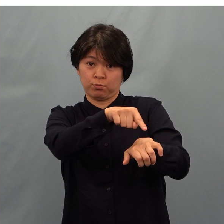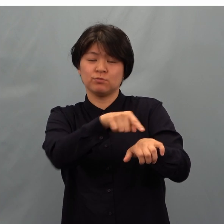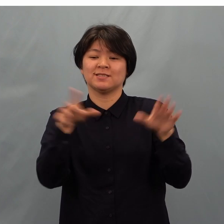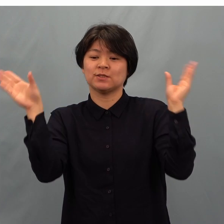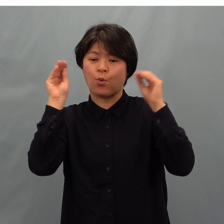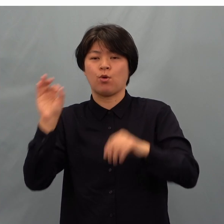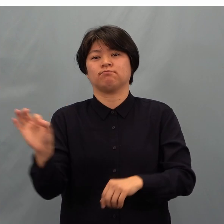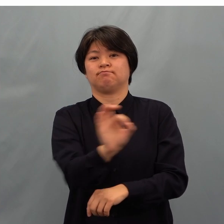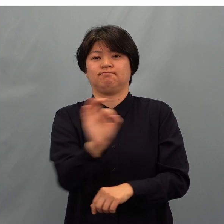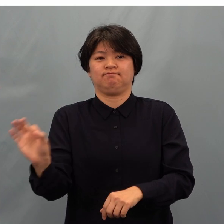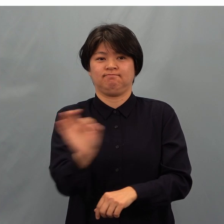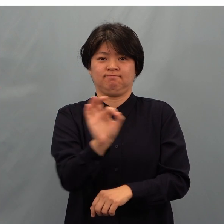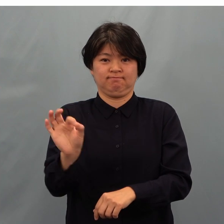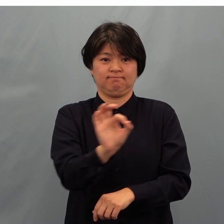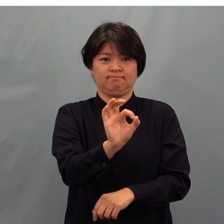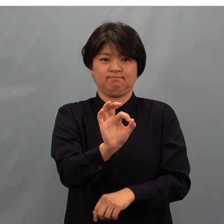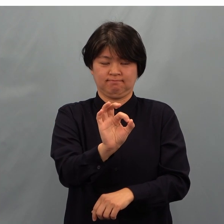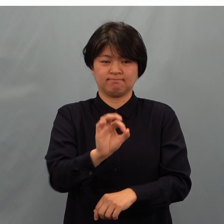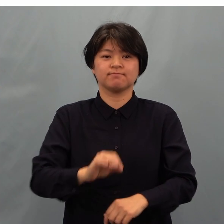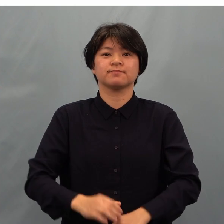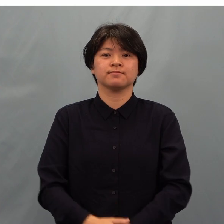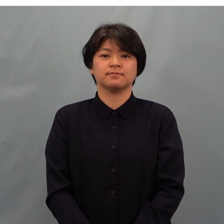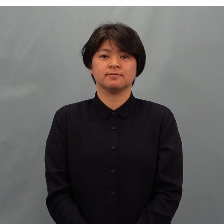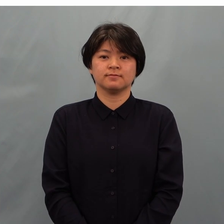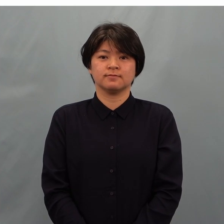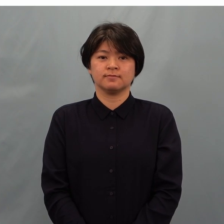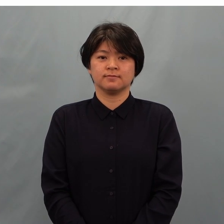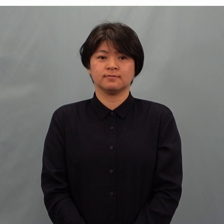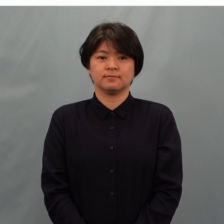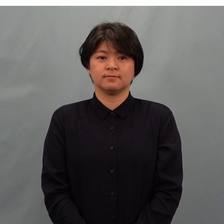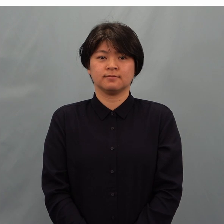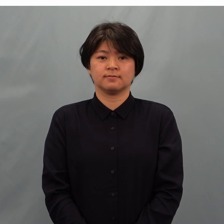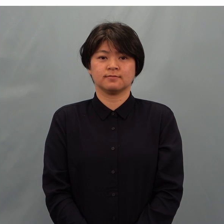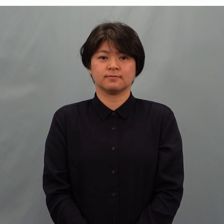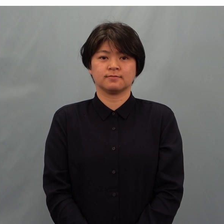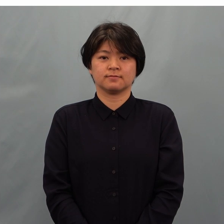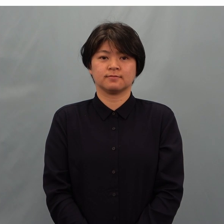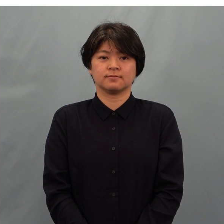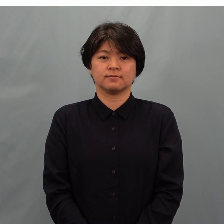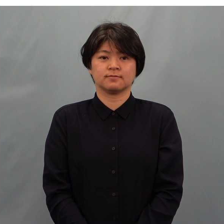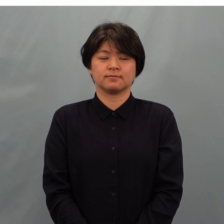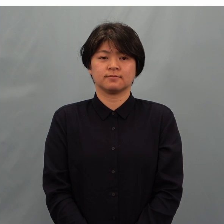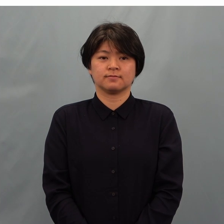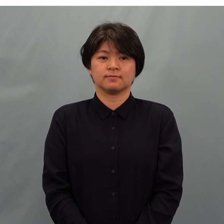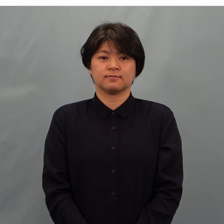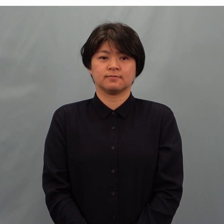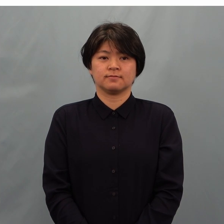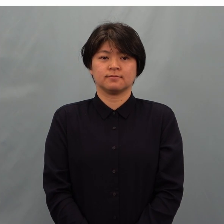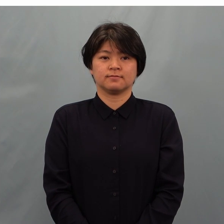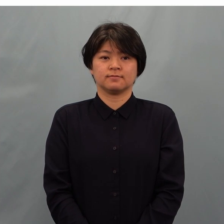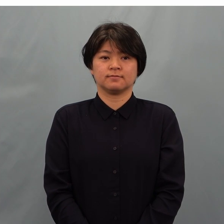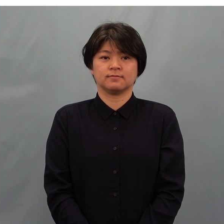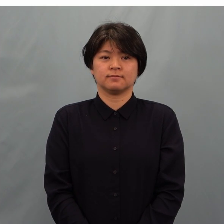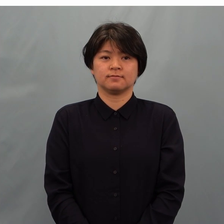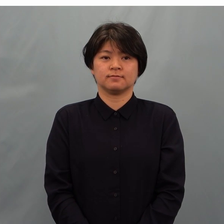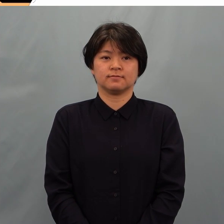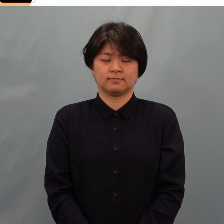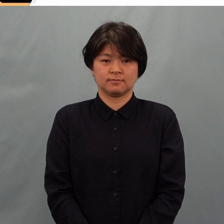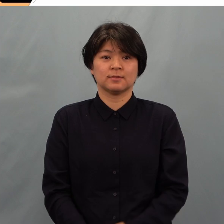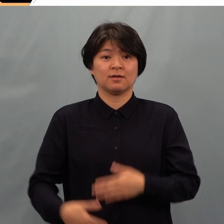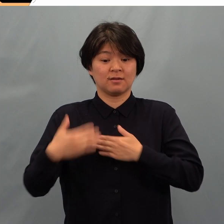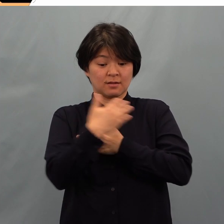カルはモバイルバッテリーを電源としパソコンに測定データをリアルタイムで無線送信し